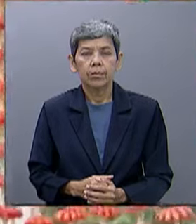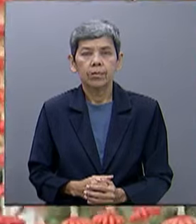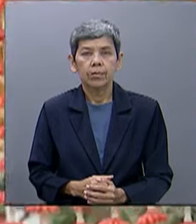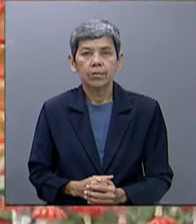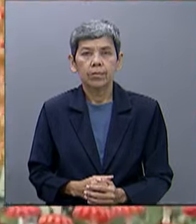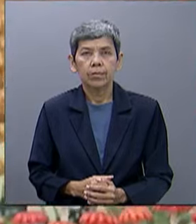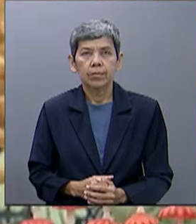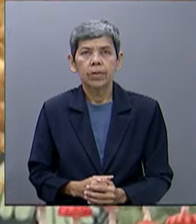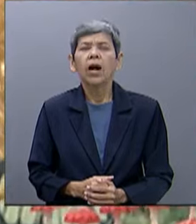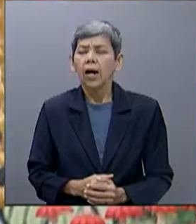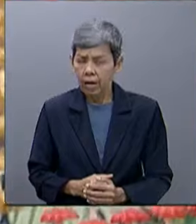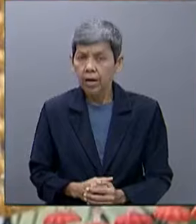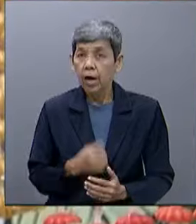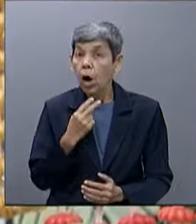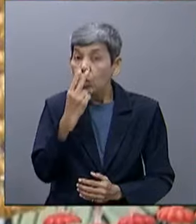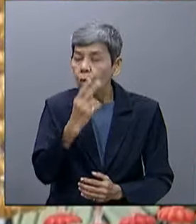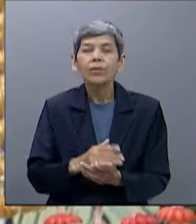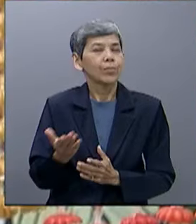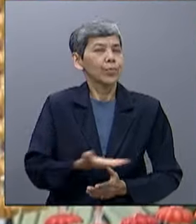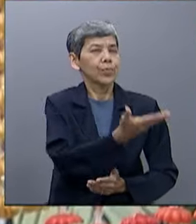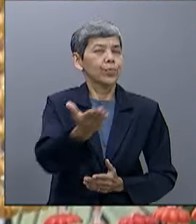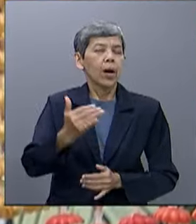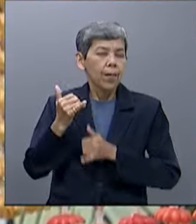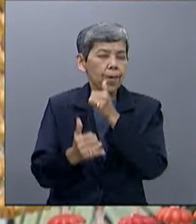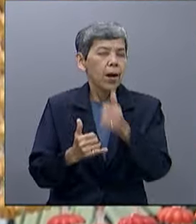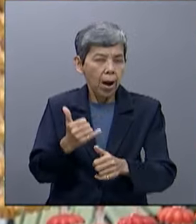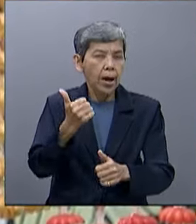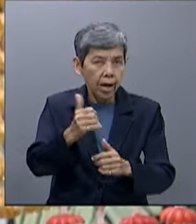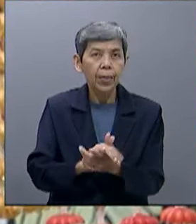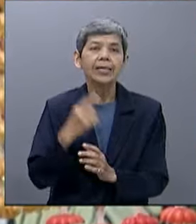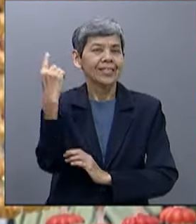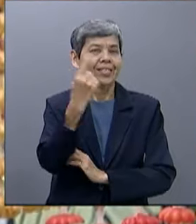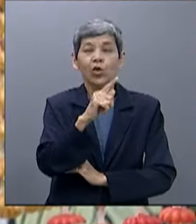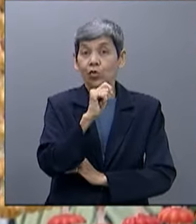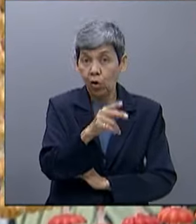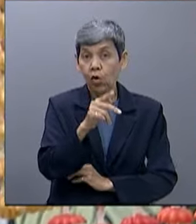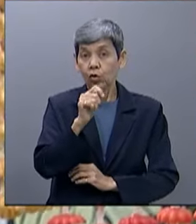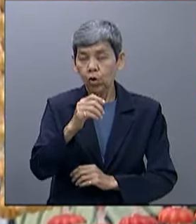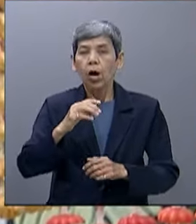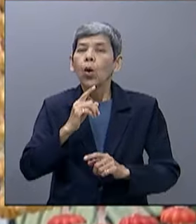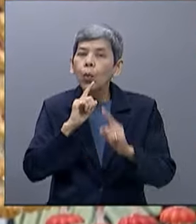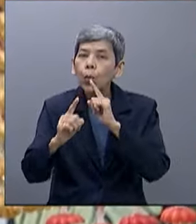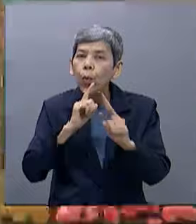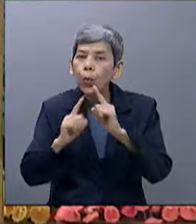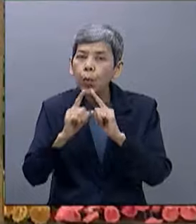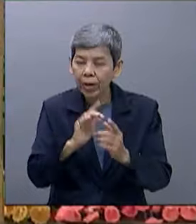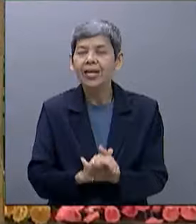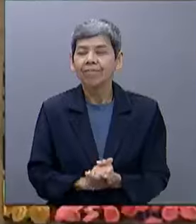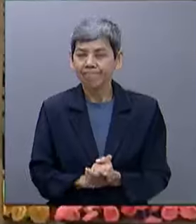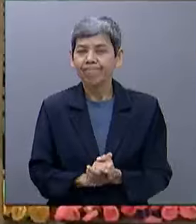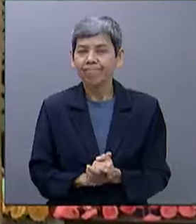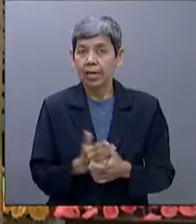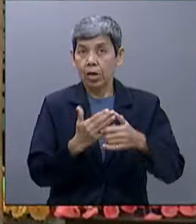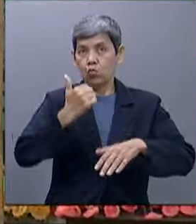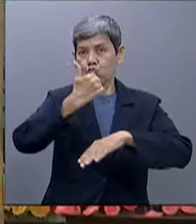อีกหนึ่งส่วนสำคัญนะครับที่เข้ามามีส่วนร่วมในการจัดงานในปีนี้นะครับนั่นก็คือการท่องเที่ยวแห่งประเทศไทยครับร่วมพูดคุยกับคุณธนพรพูนเพิ่มนะครับ